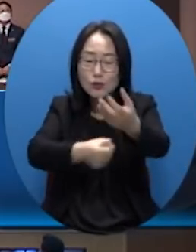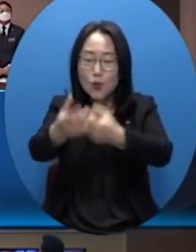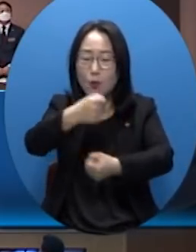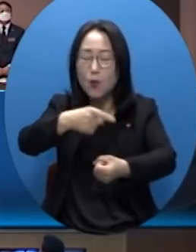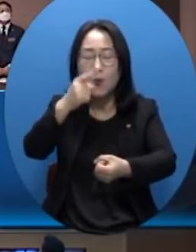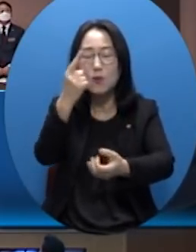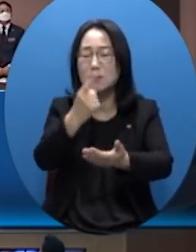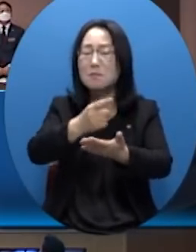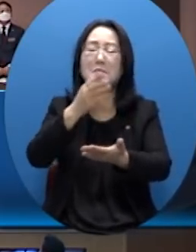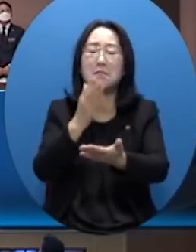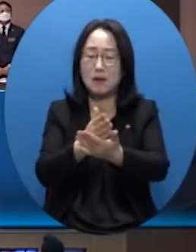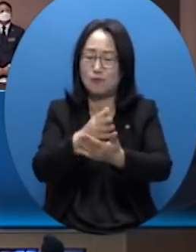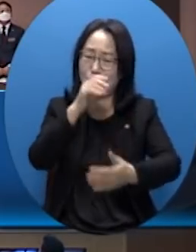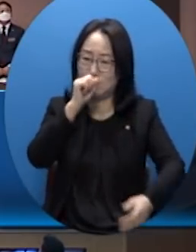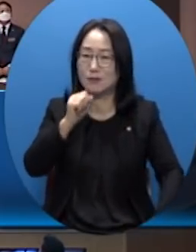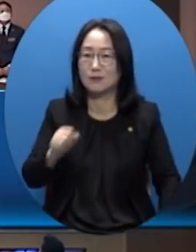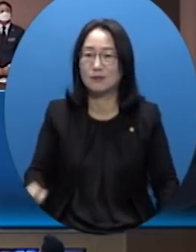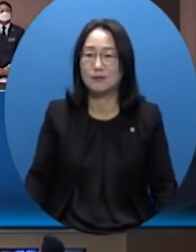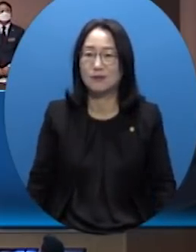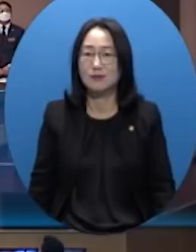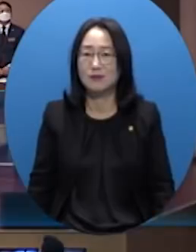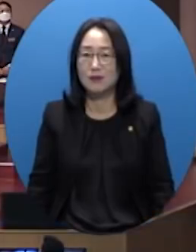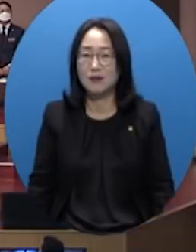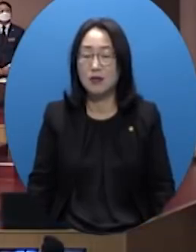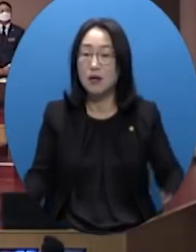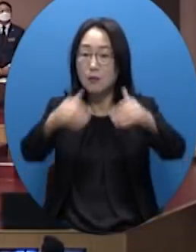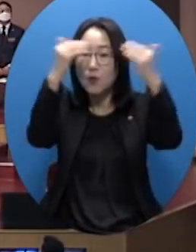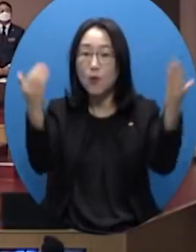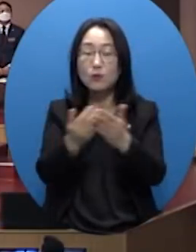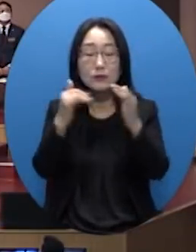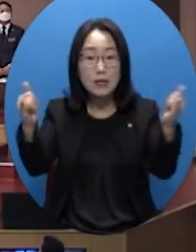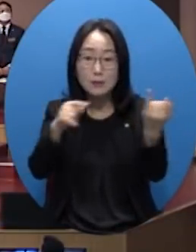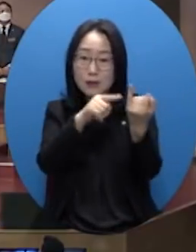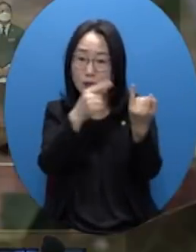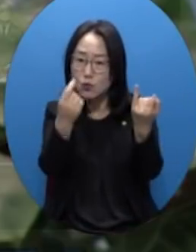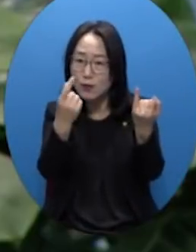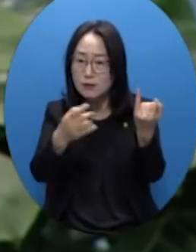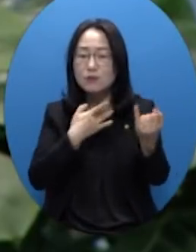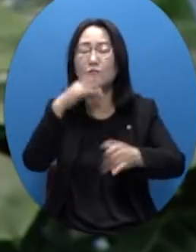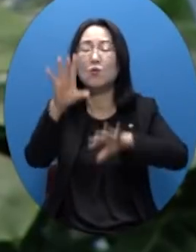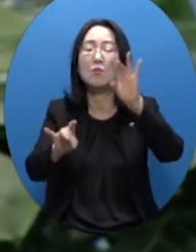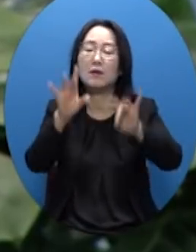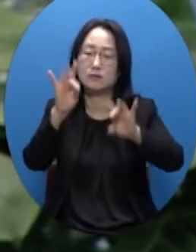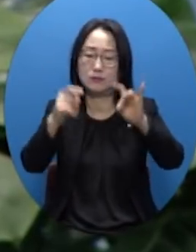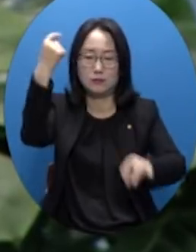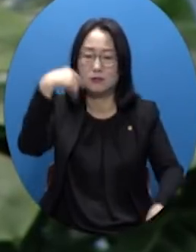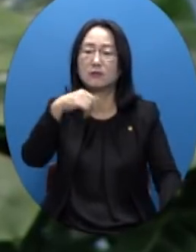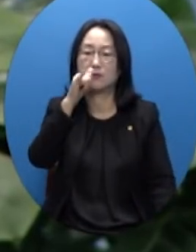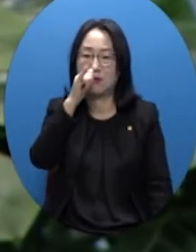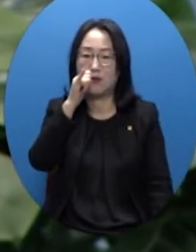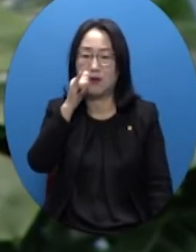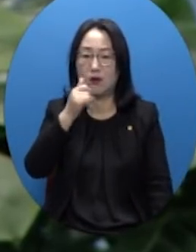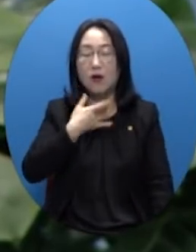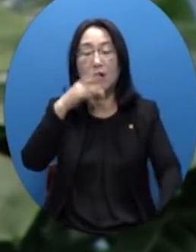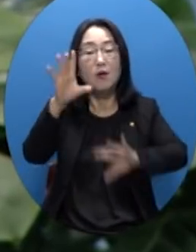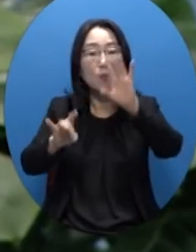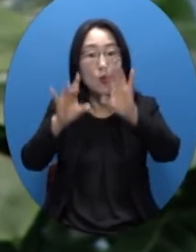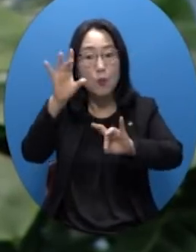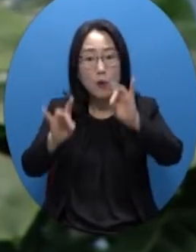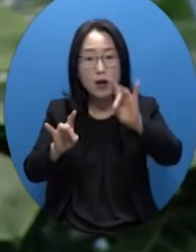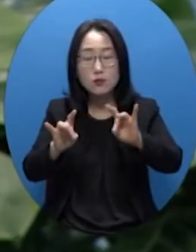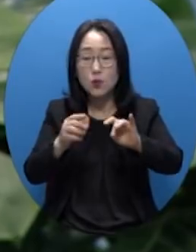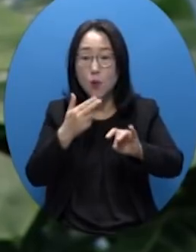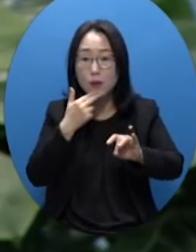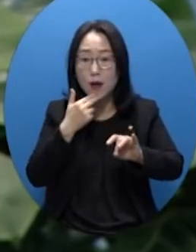오지도 않게 하옵소서 모든 사람이 처럼 목 발언 가운데 살고 있습니다 목마르다 잔인성이 한 사람도